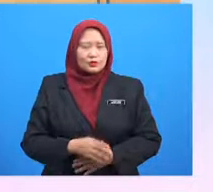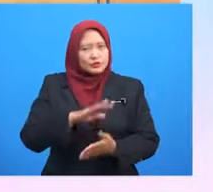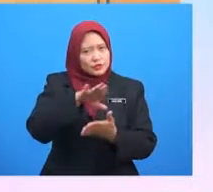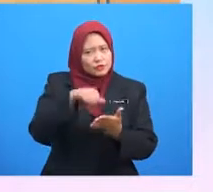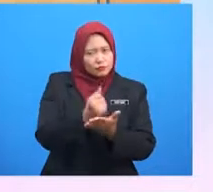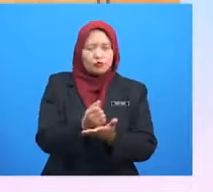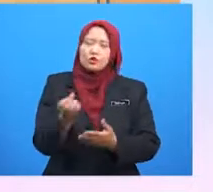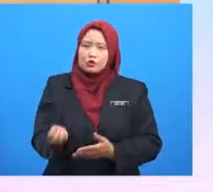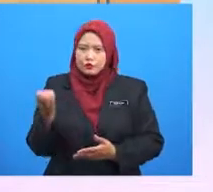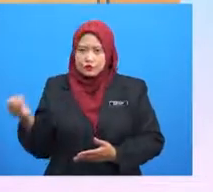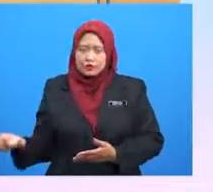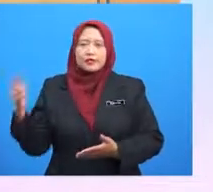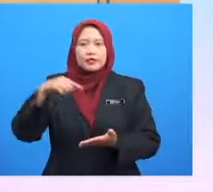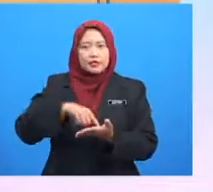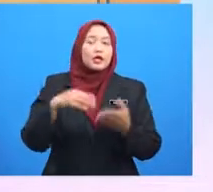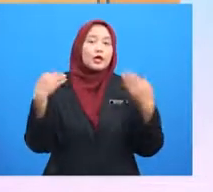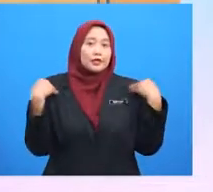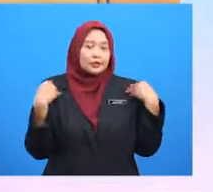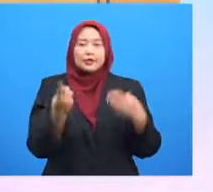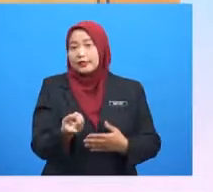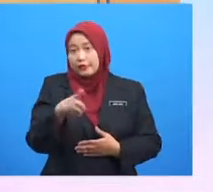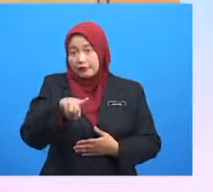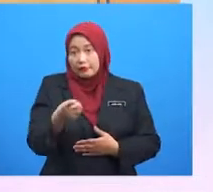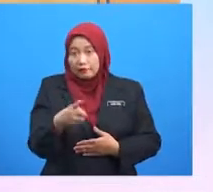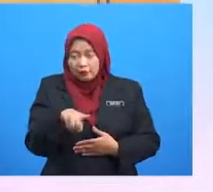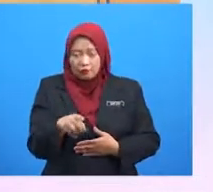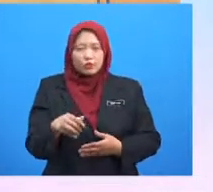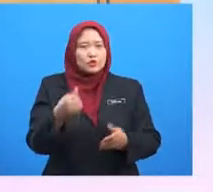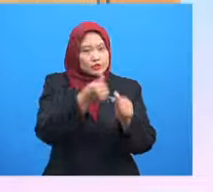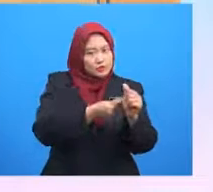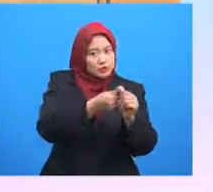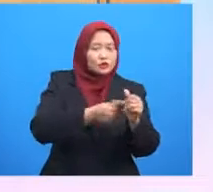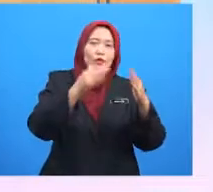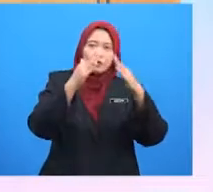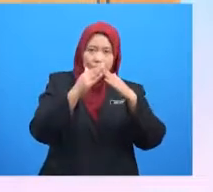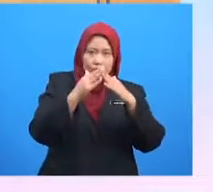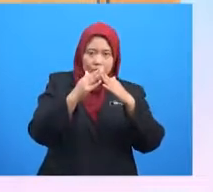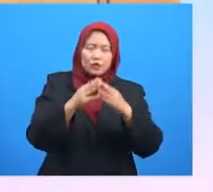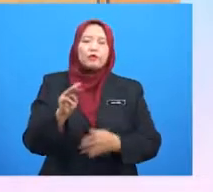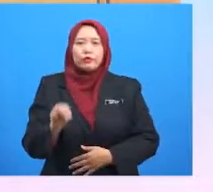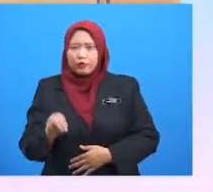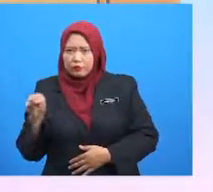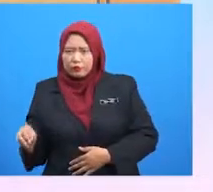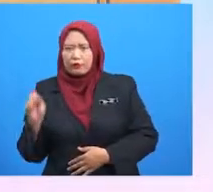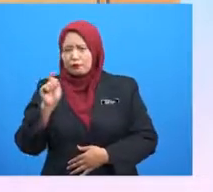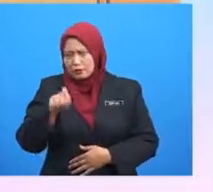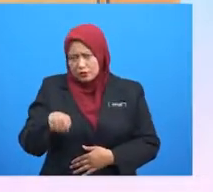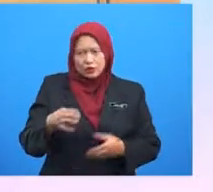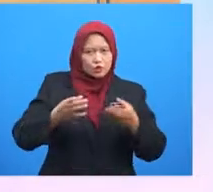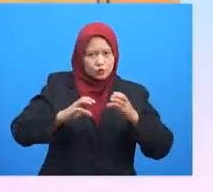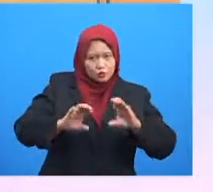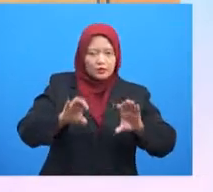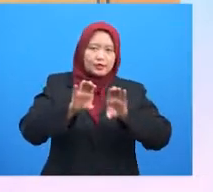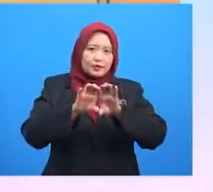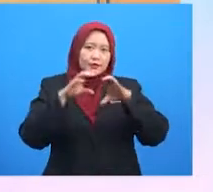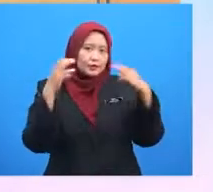Semua objek ini ada di dapur setiap rumah, kan? Kali ini, murid-murid akan cuba